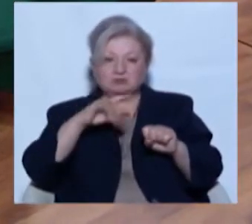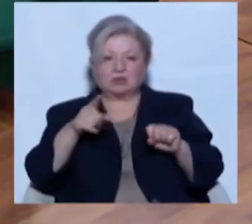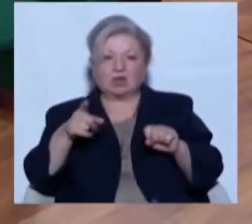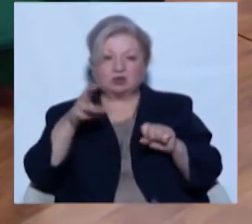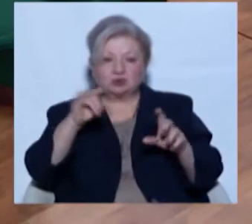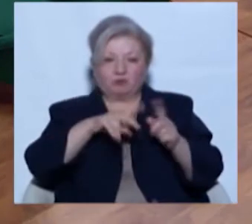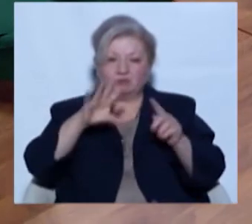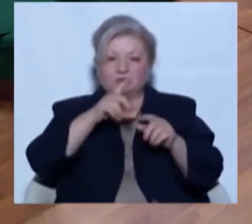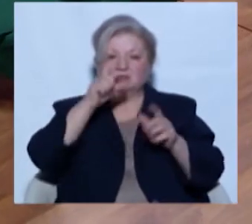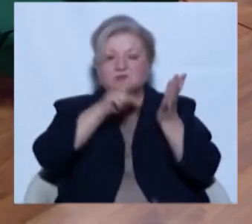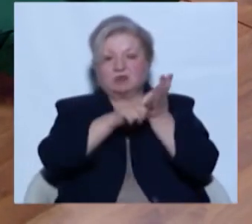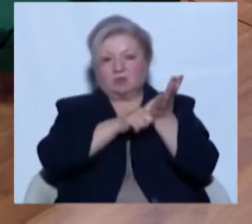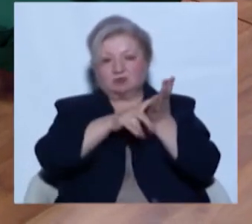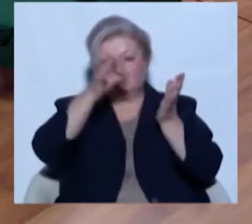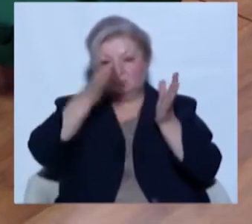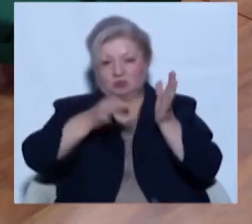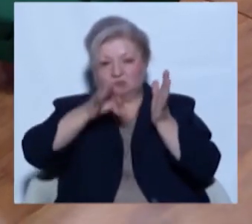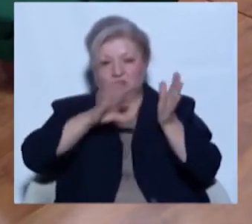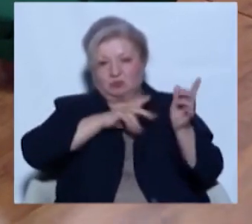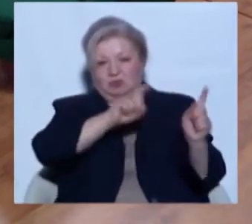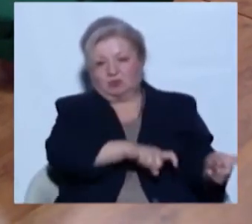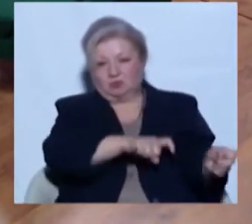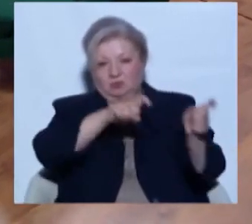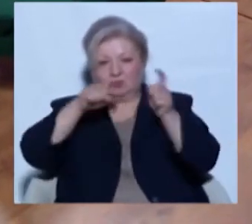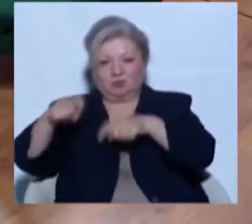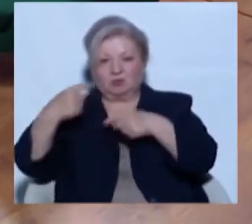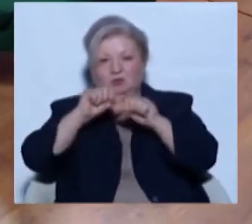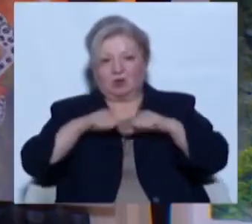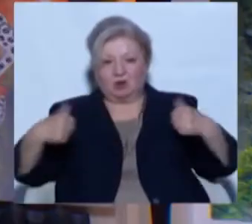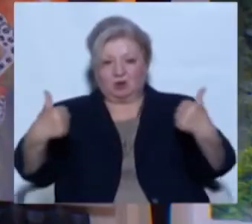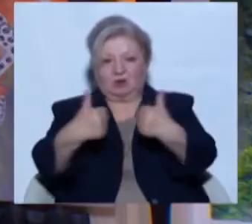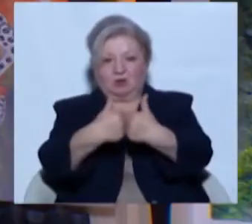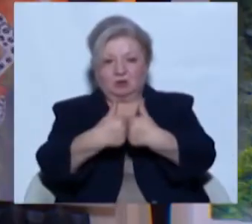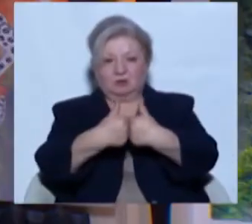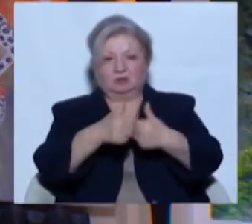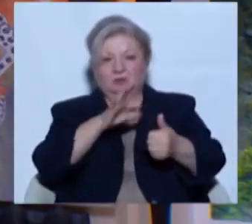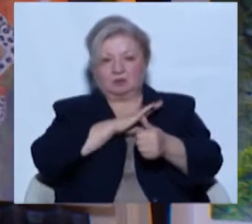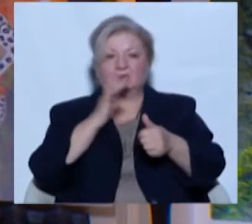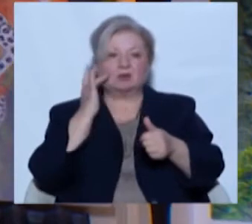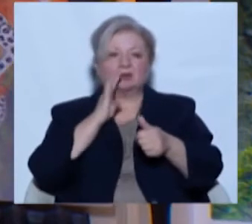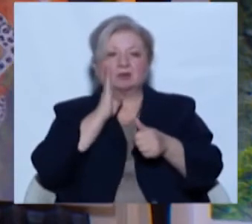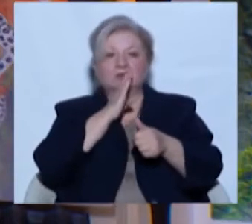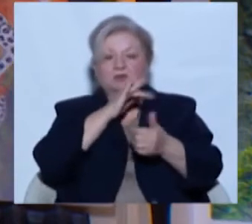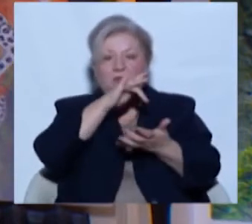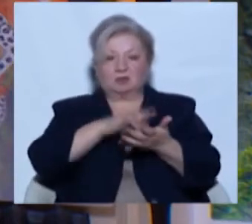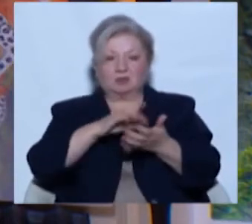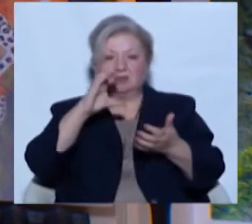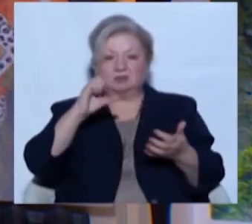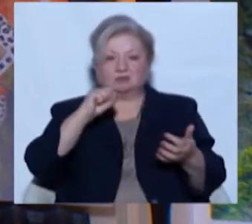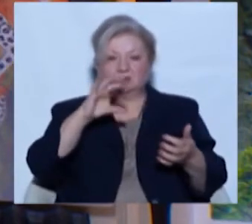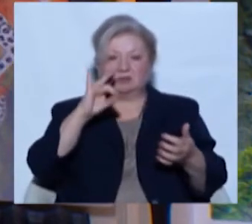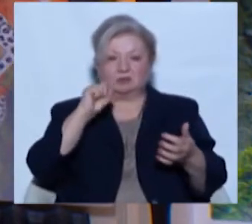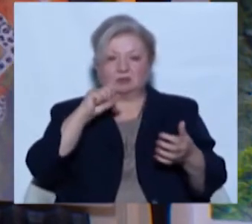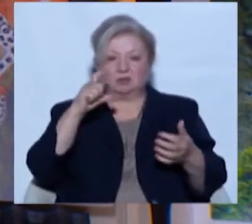ტერიტორიის 70%-ის ოკუპაცია მოახერხეს. ალყაში მოაქციეს დედაქალაქი სარაევო და